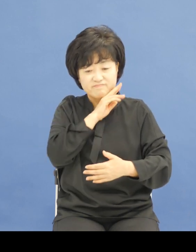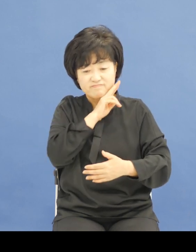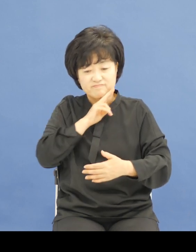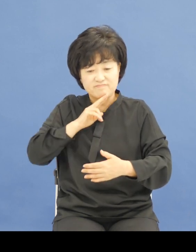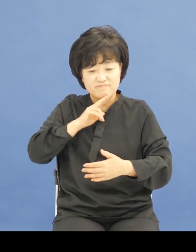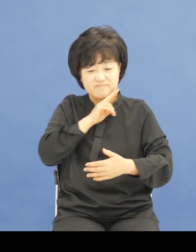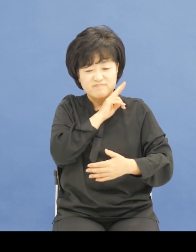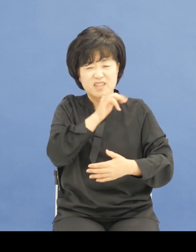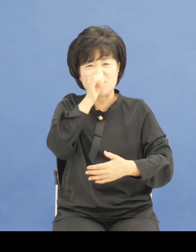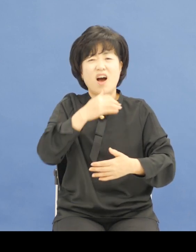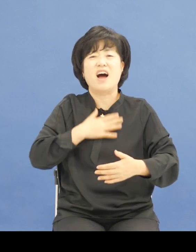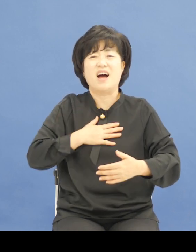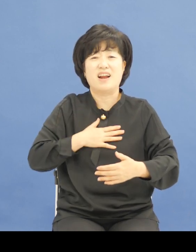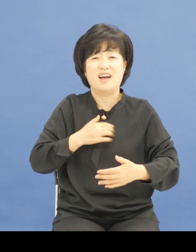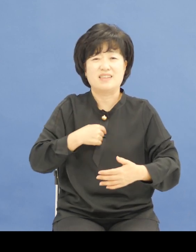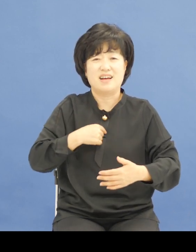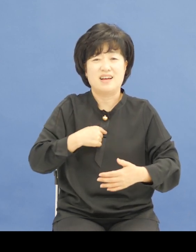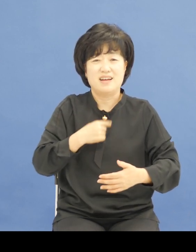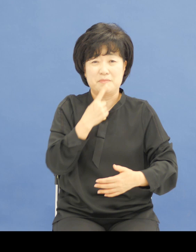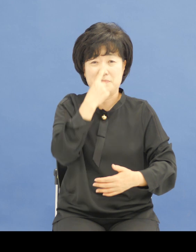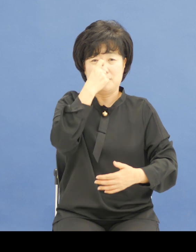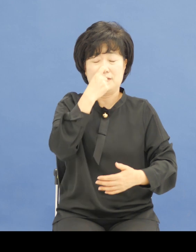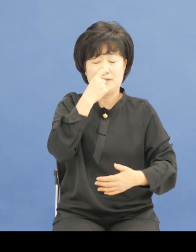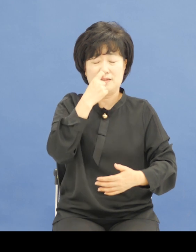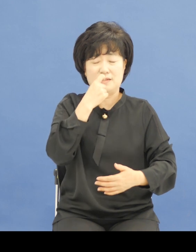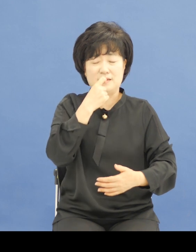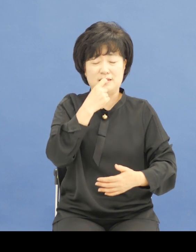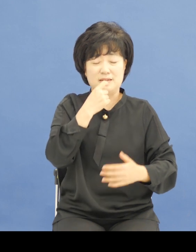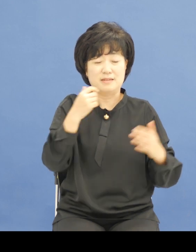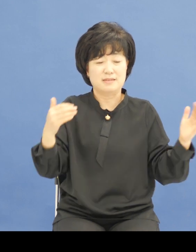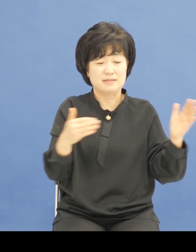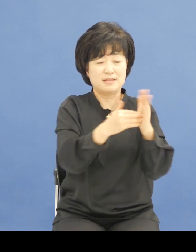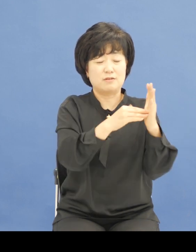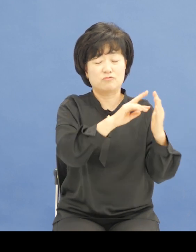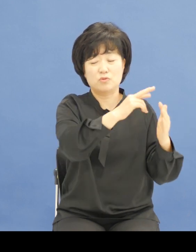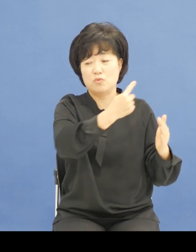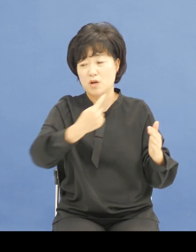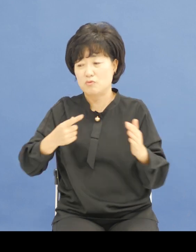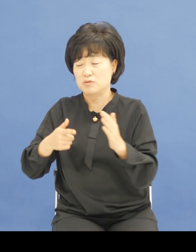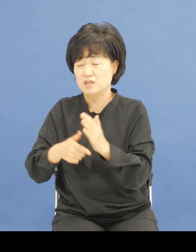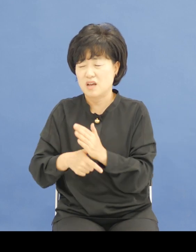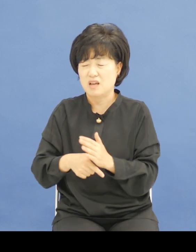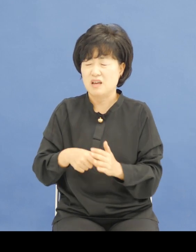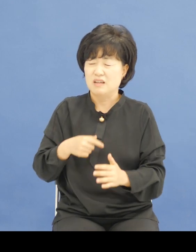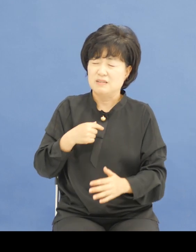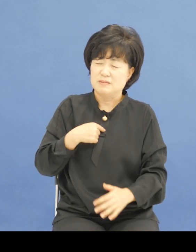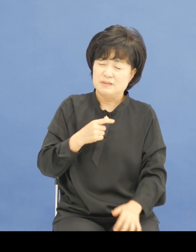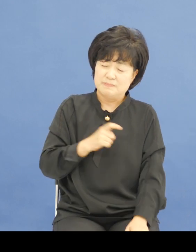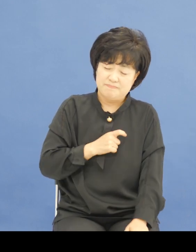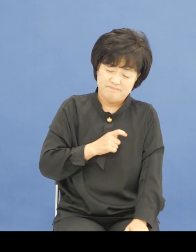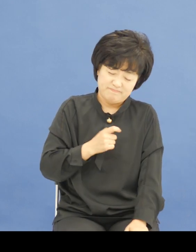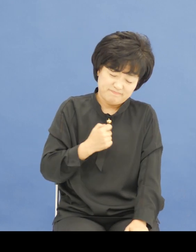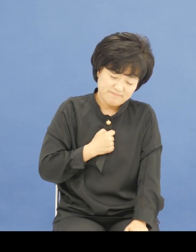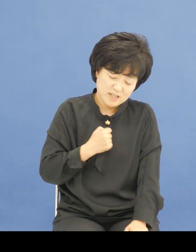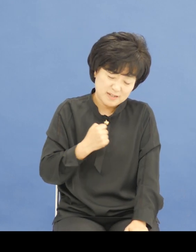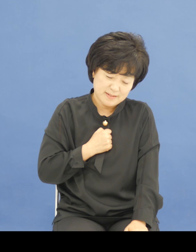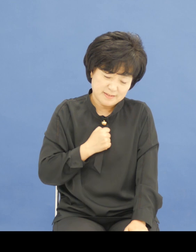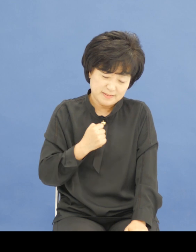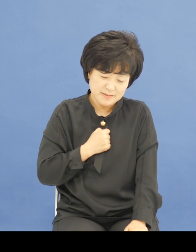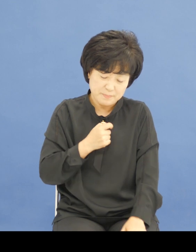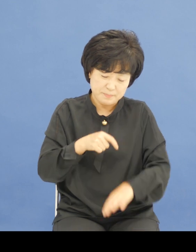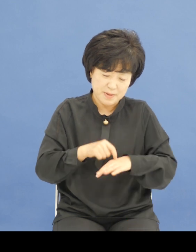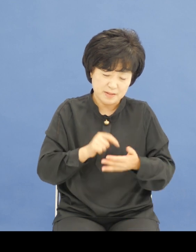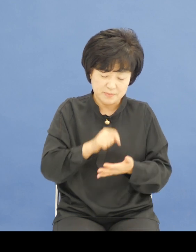내가 기분이 영 안 좋더라고. 기도하는 내가 네. 그 기도를 안 믿고 있었으니까. 그래서 마음이 영 좀